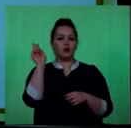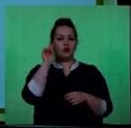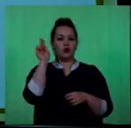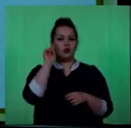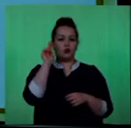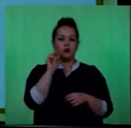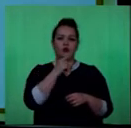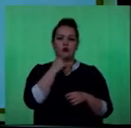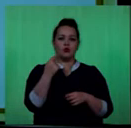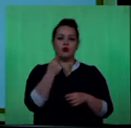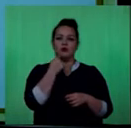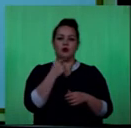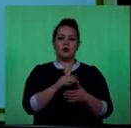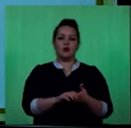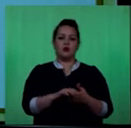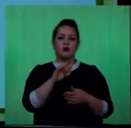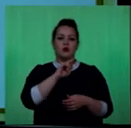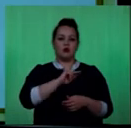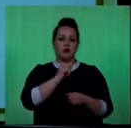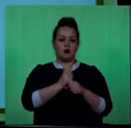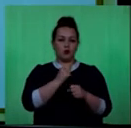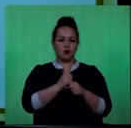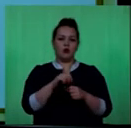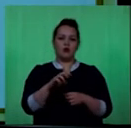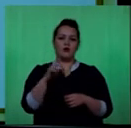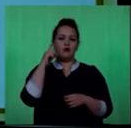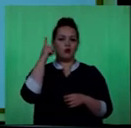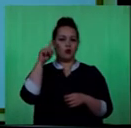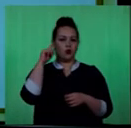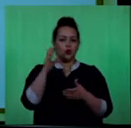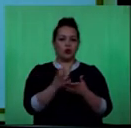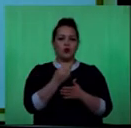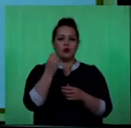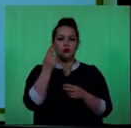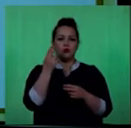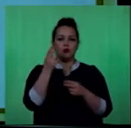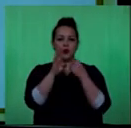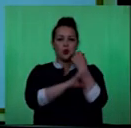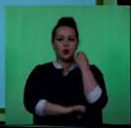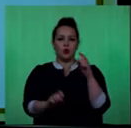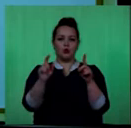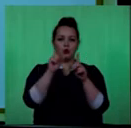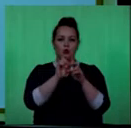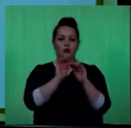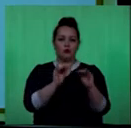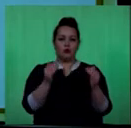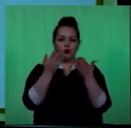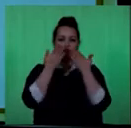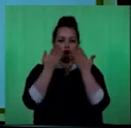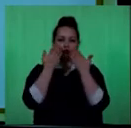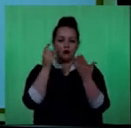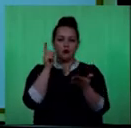языку работаем угадай последнее слово ребята читаем задание